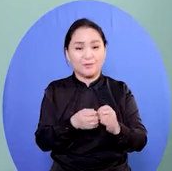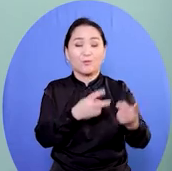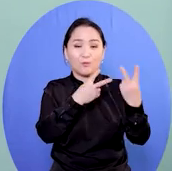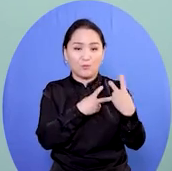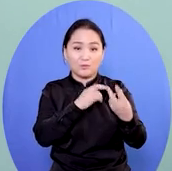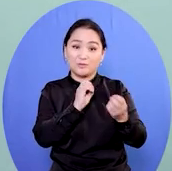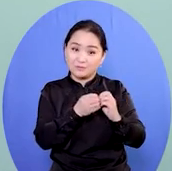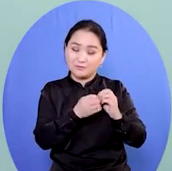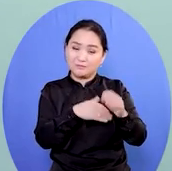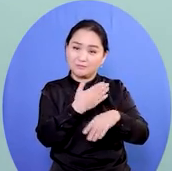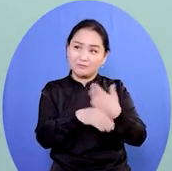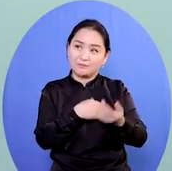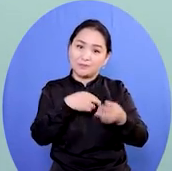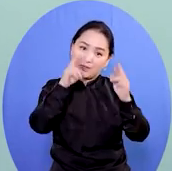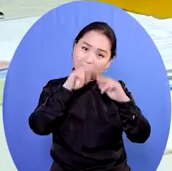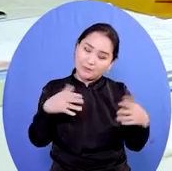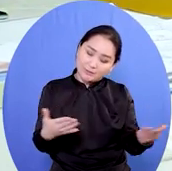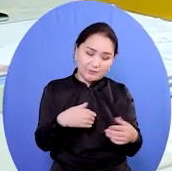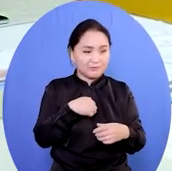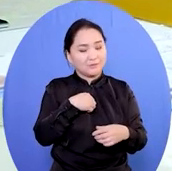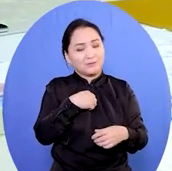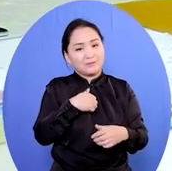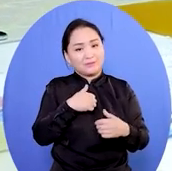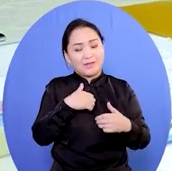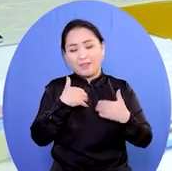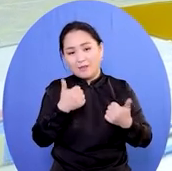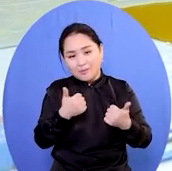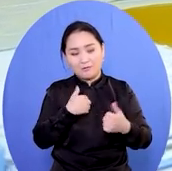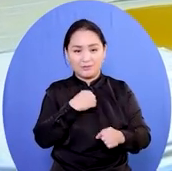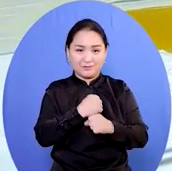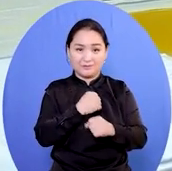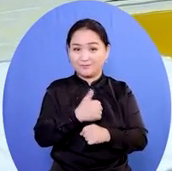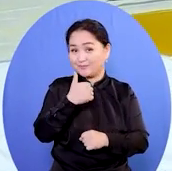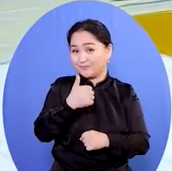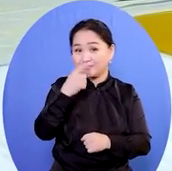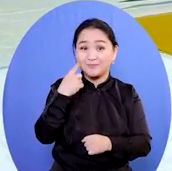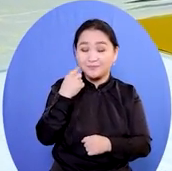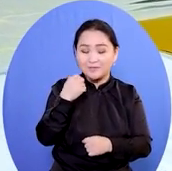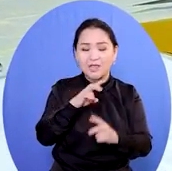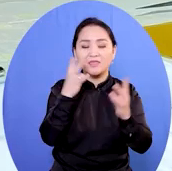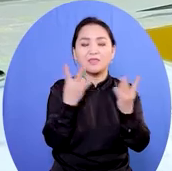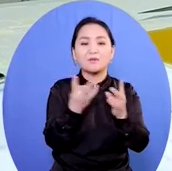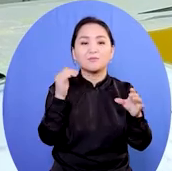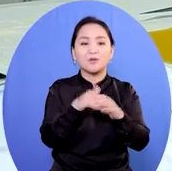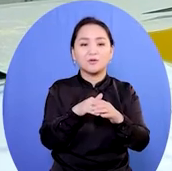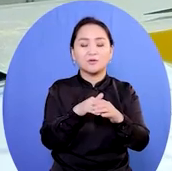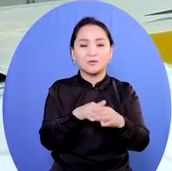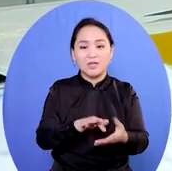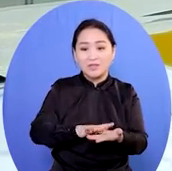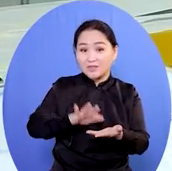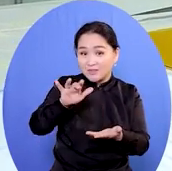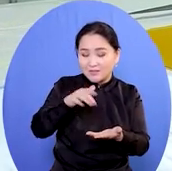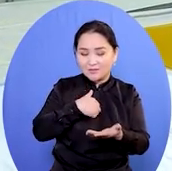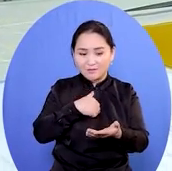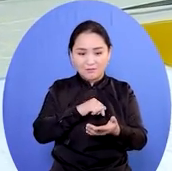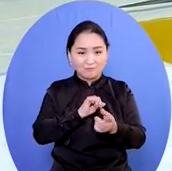үүр хүлээсэн ч, ажирахгүй, алзахгүй, хөдөлмөрч байчин бүсгүй бөгөөд, нийгэмд ч оролцоотой, нэр хүнд